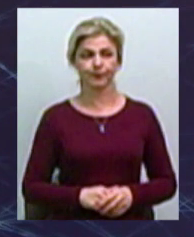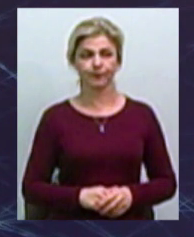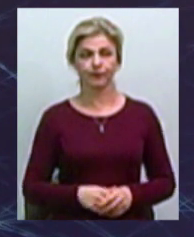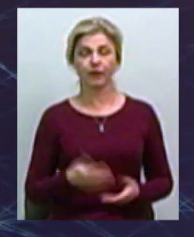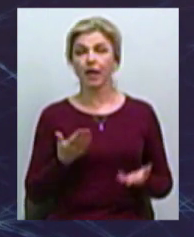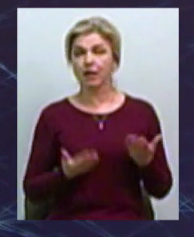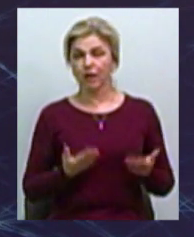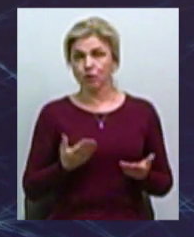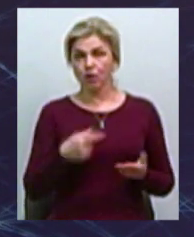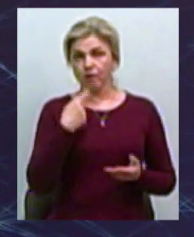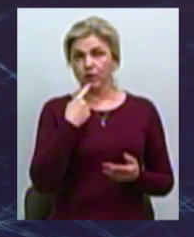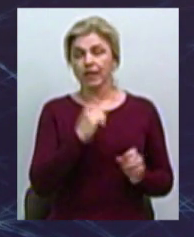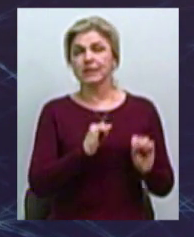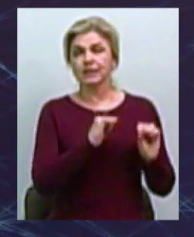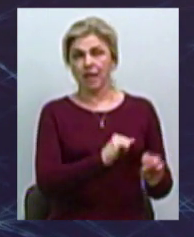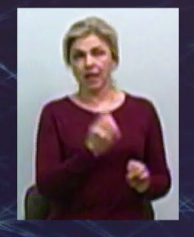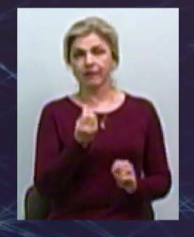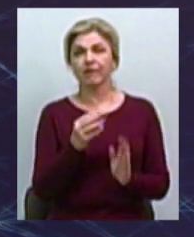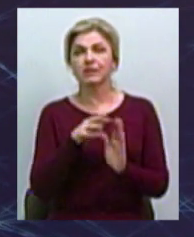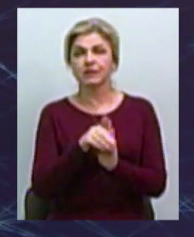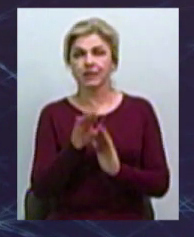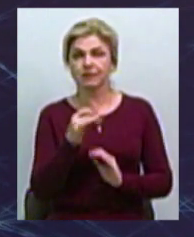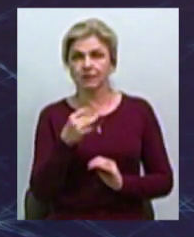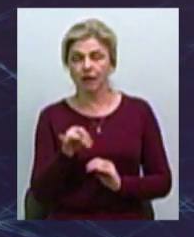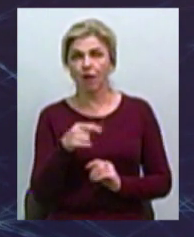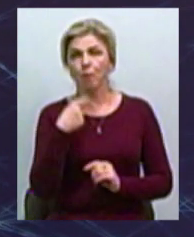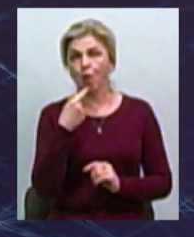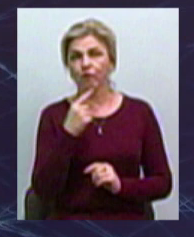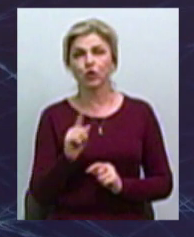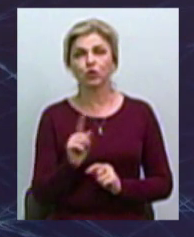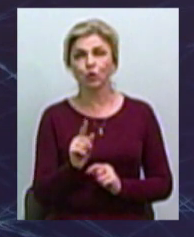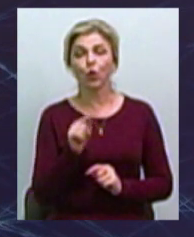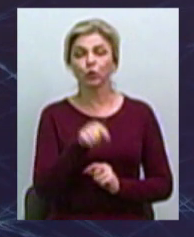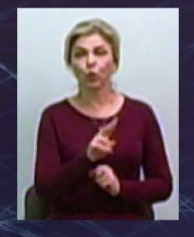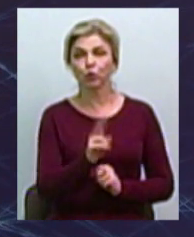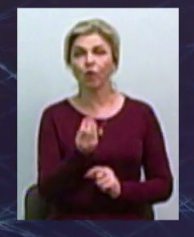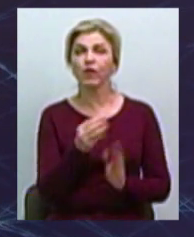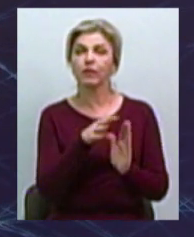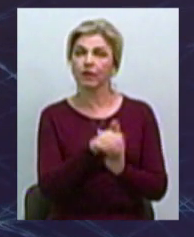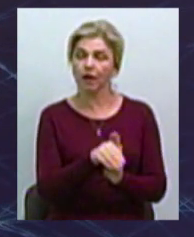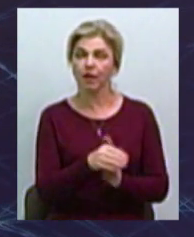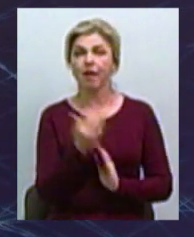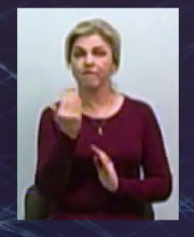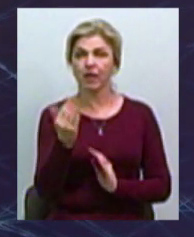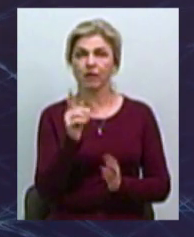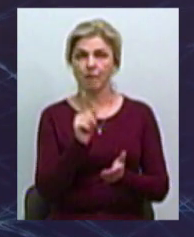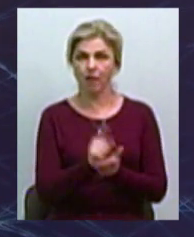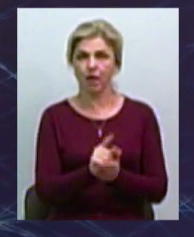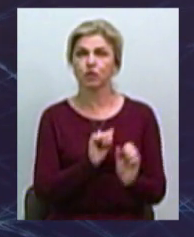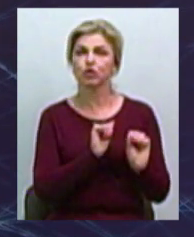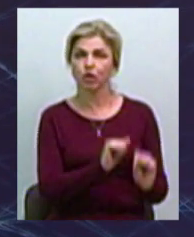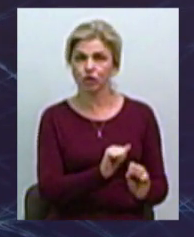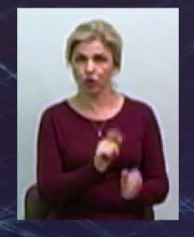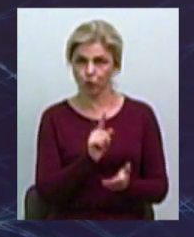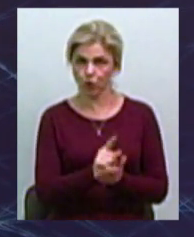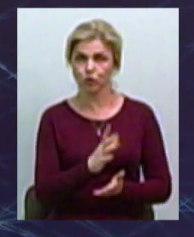Якщо йде захист інвестицій, то мова йде про те, що той, хто вкладає, він має захищеність, повинен